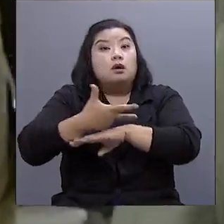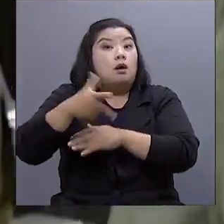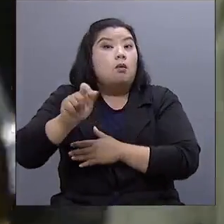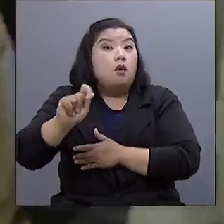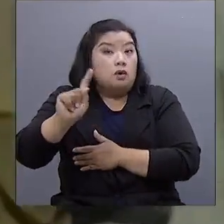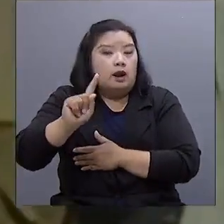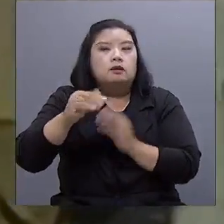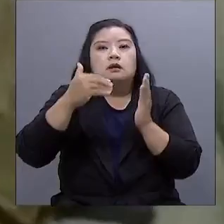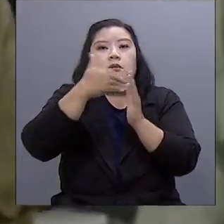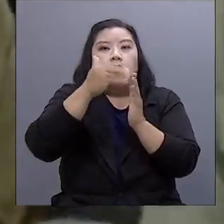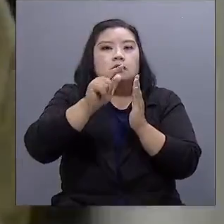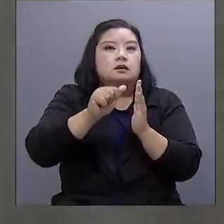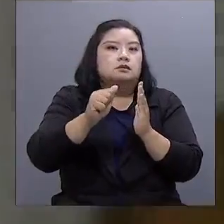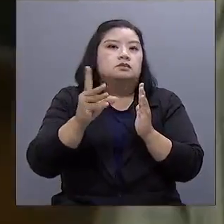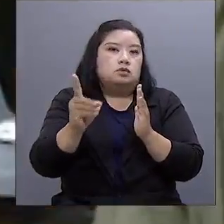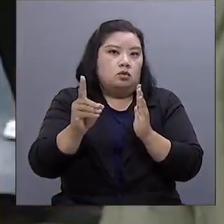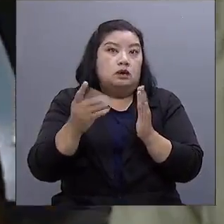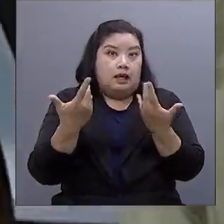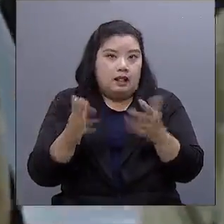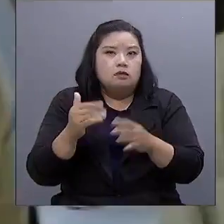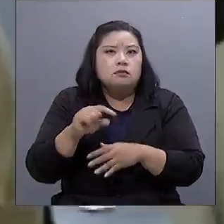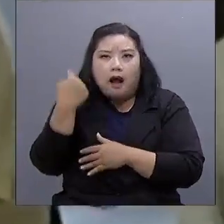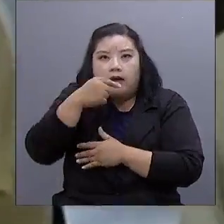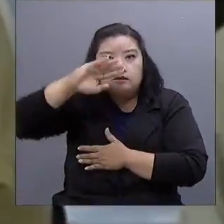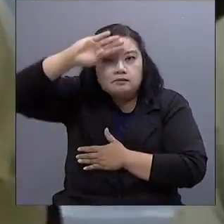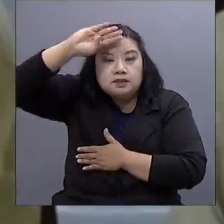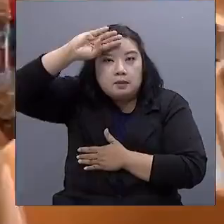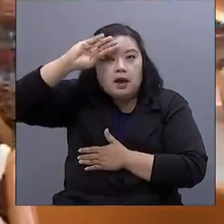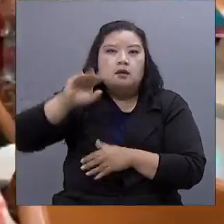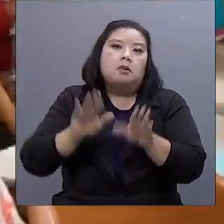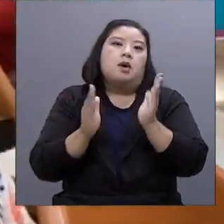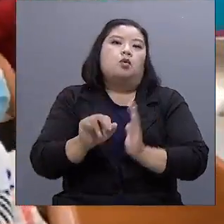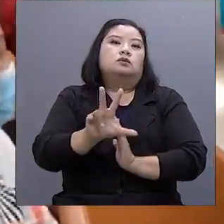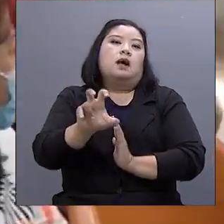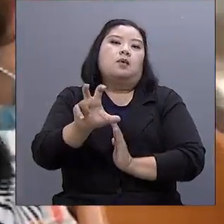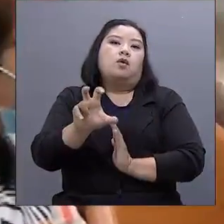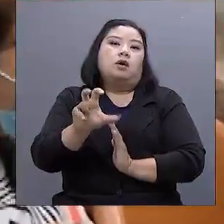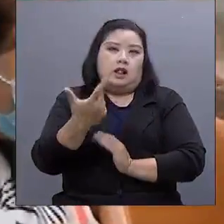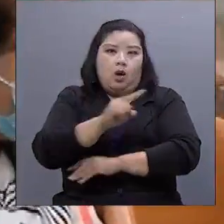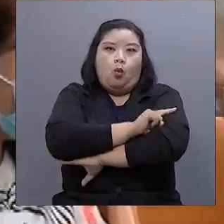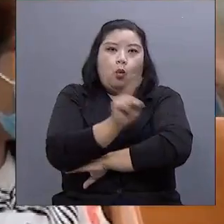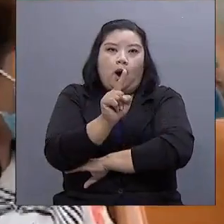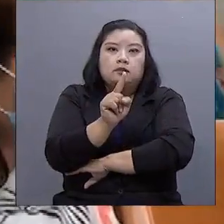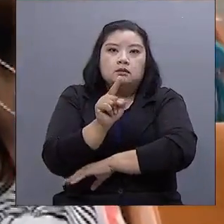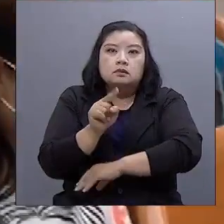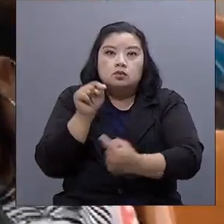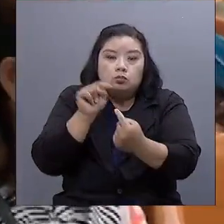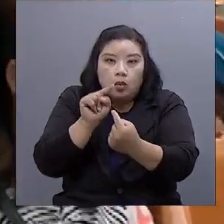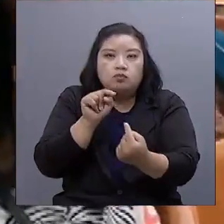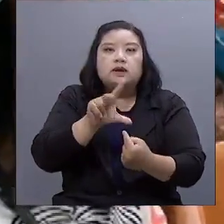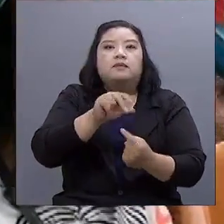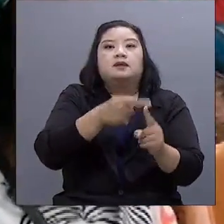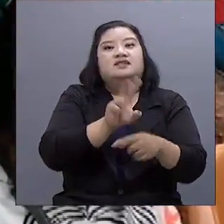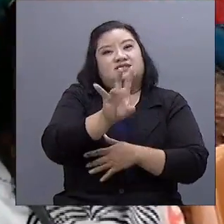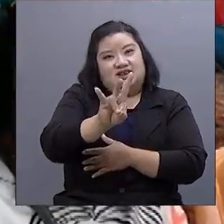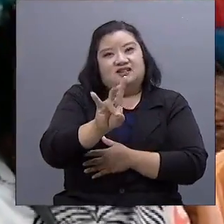อดได้วางแผนรับมือกลุ่มผู้ป่วยนอก300คนที่นัดเอาไว้ในช่วงวันที่31กรกฎาคม